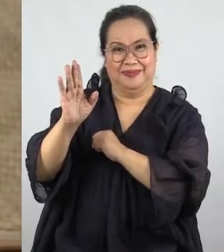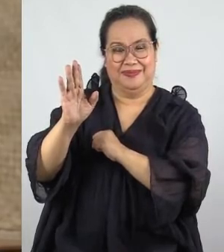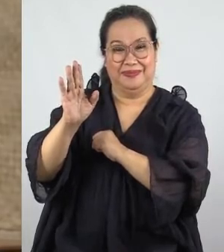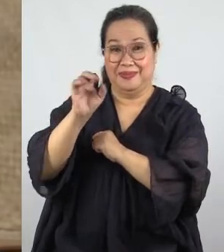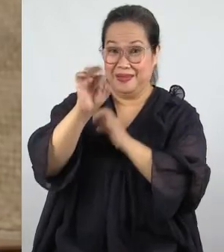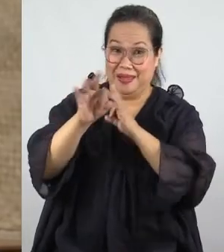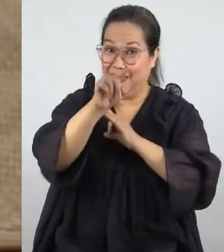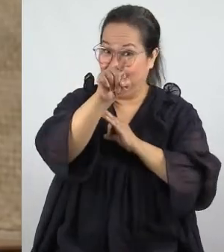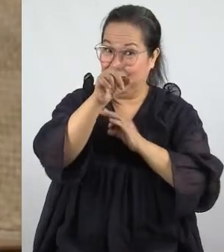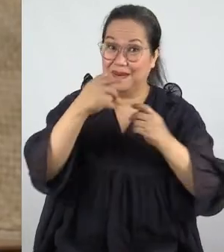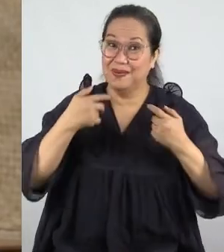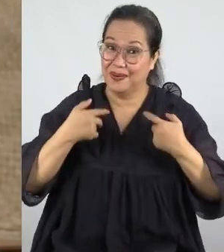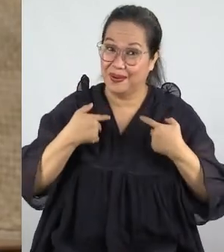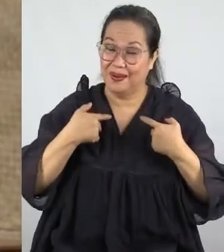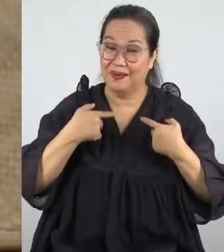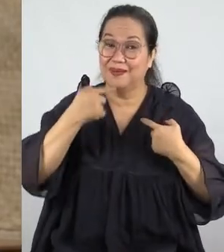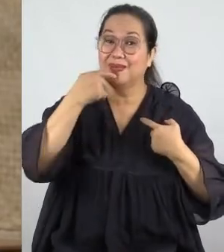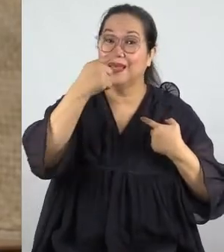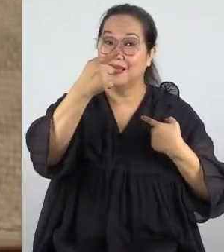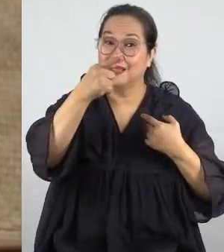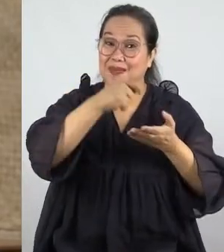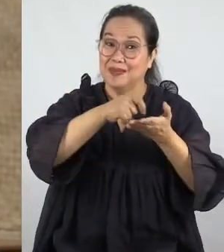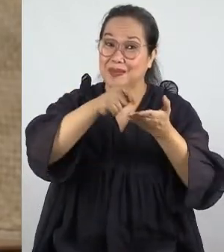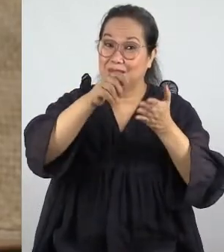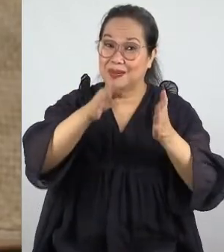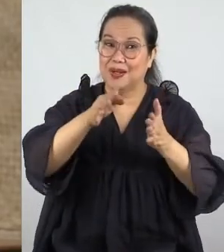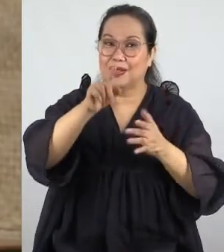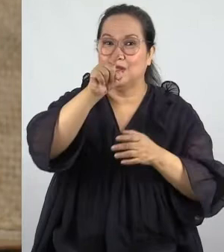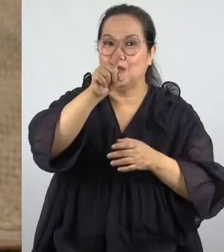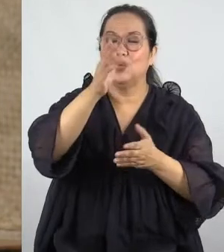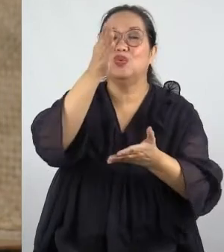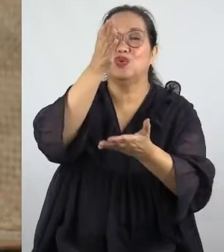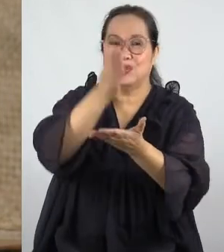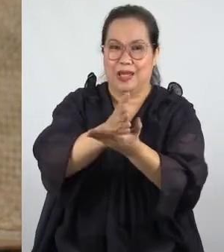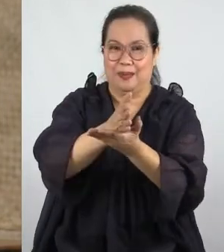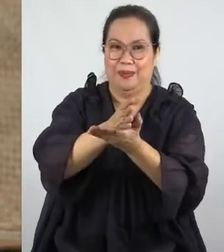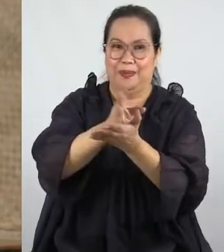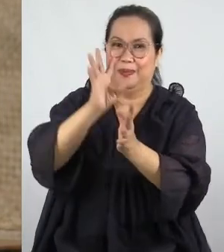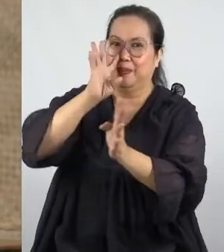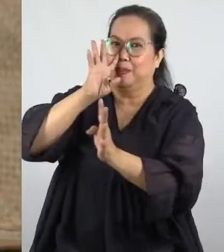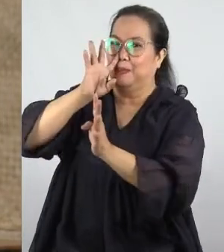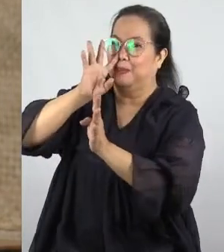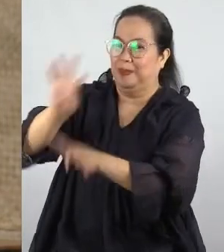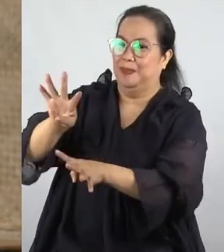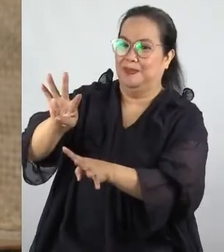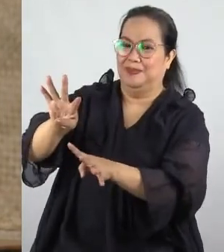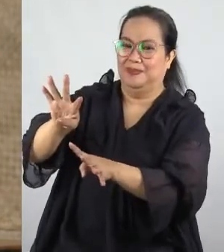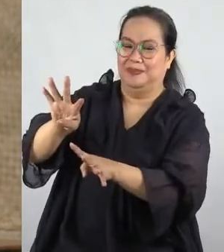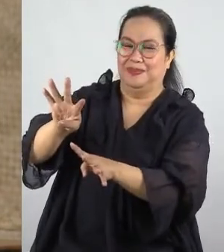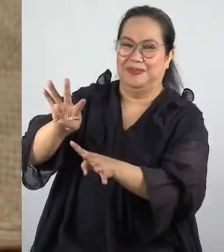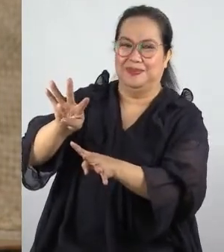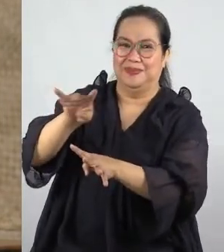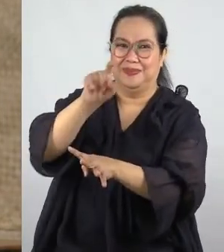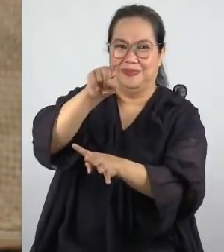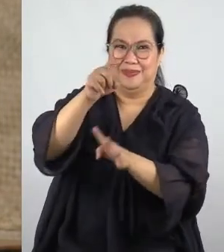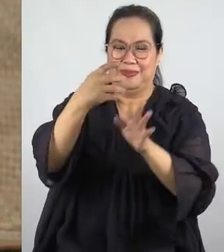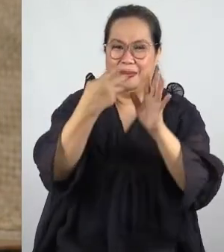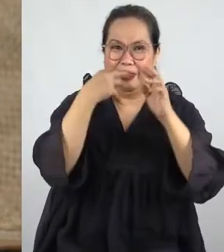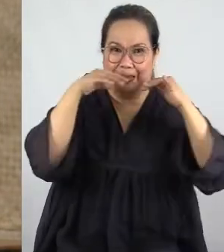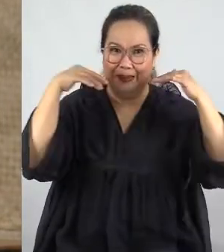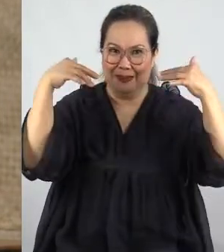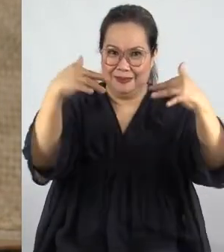Kung meron po, ang sabi ng may akda, talikuran. So una, tandaan ang mga saksi.